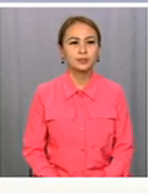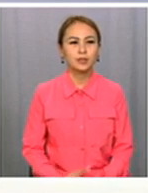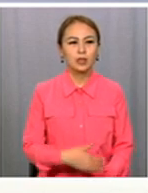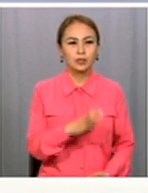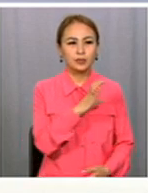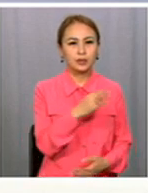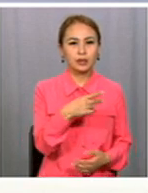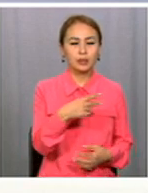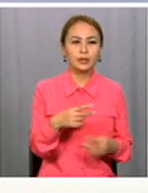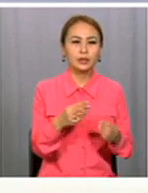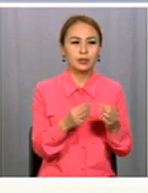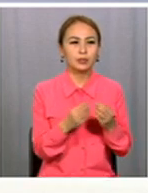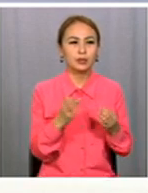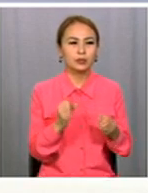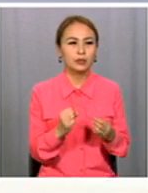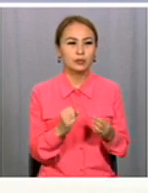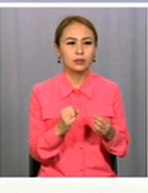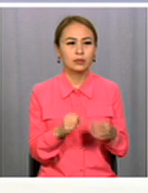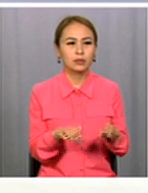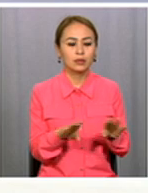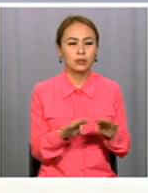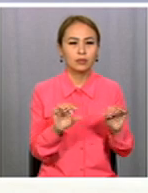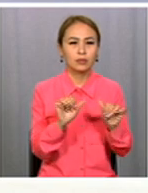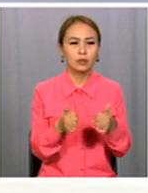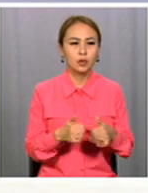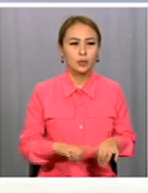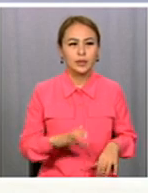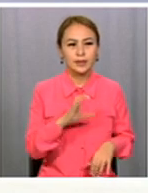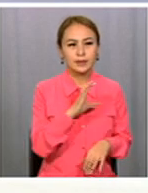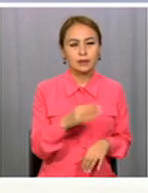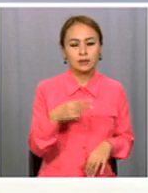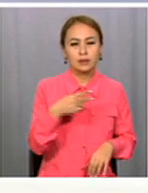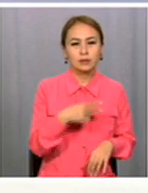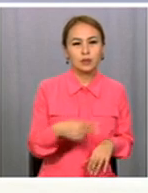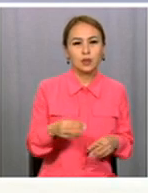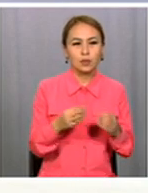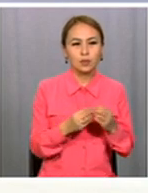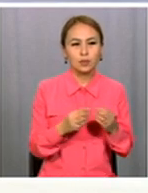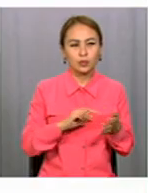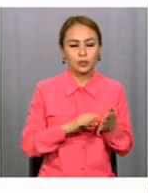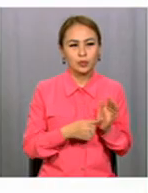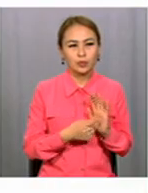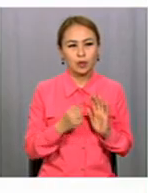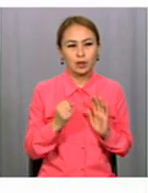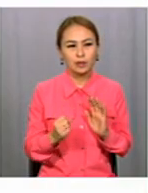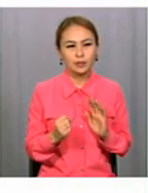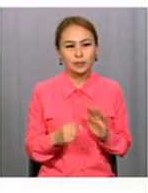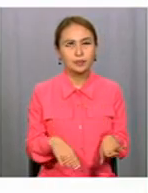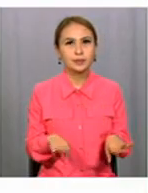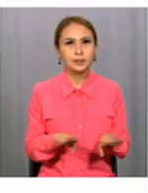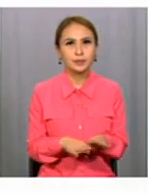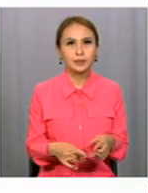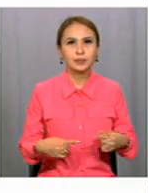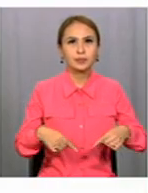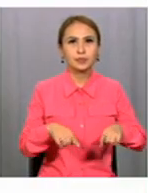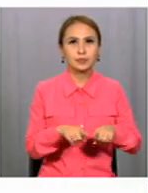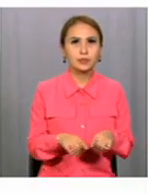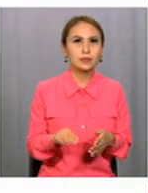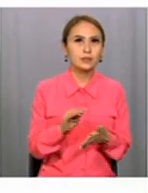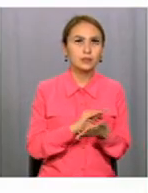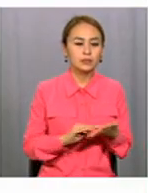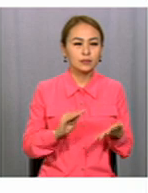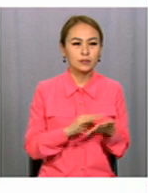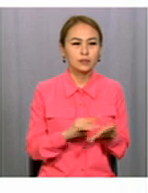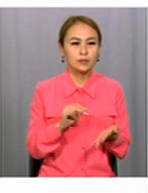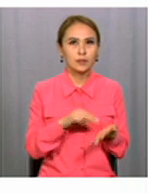саны 10, ендеше формула түрінде C тең 10 көбейту А болады. Яғни бұл жерде де біз дәптердің